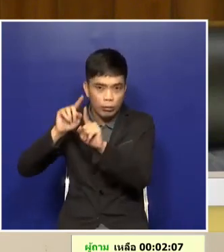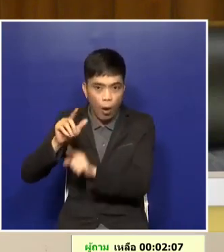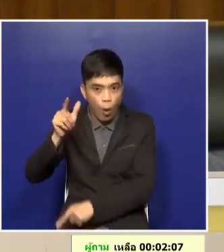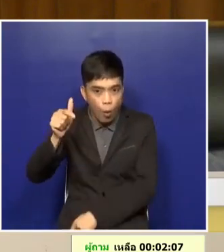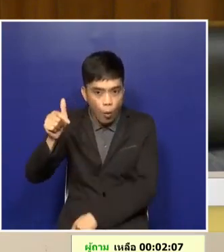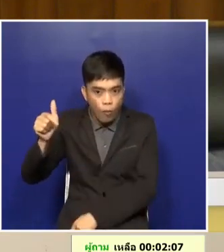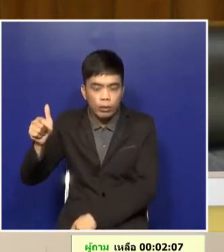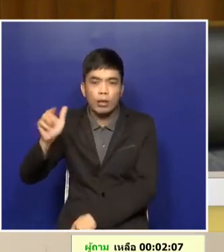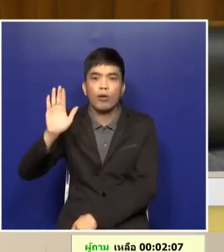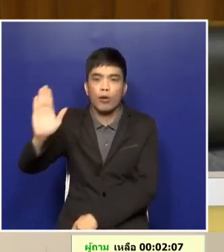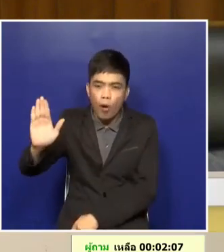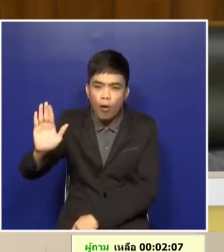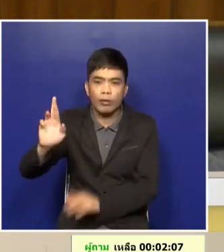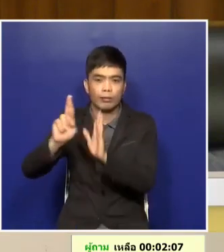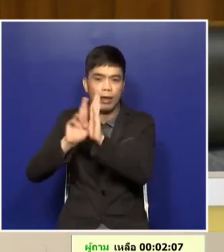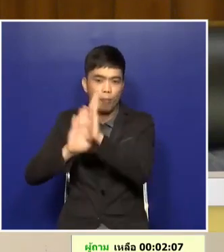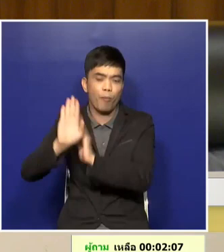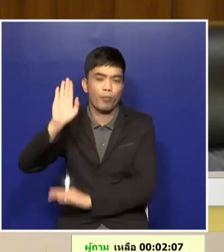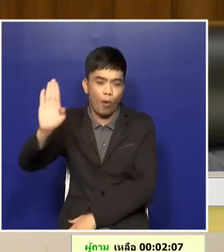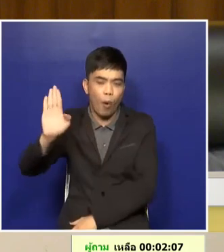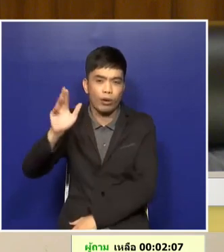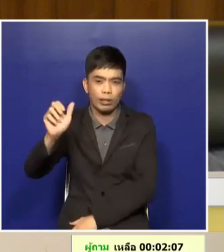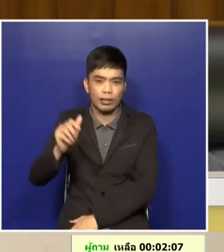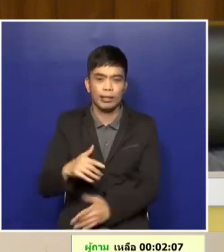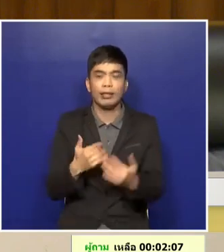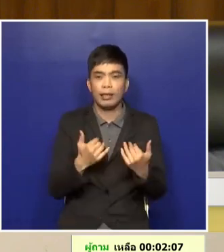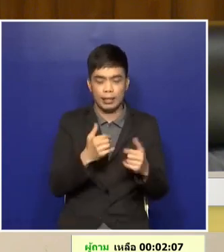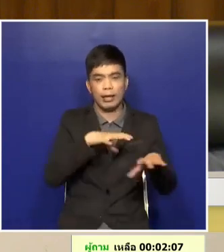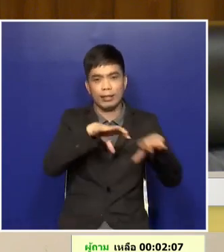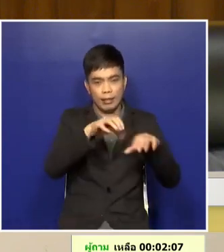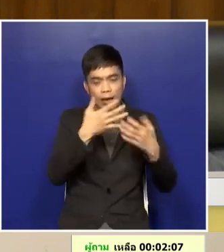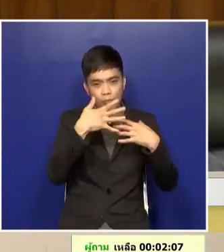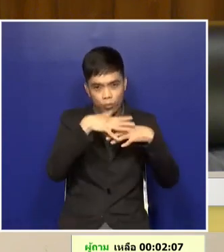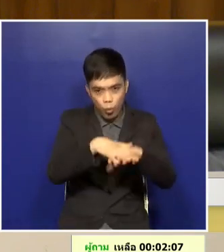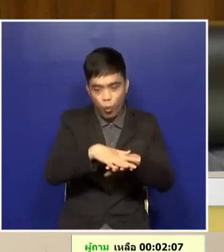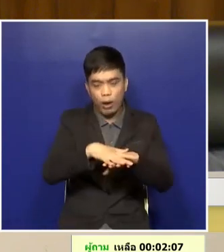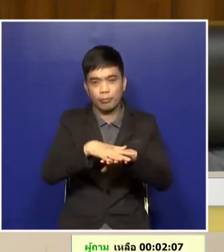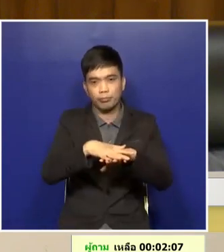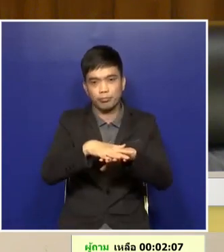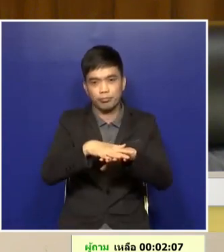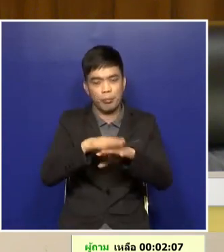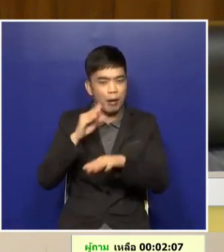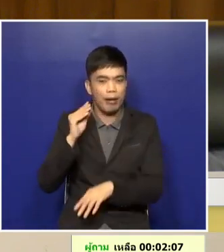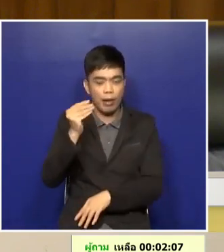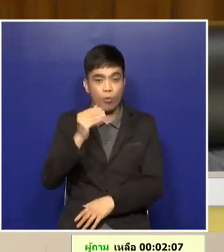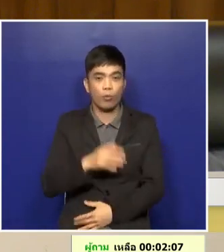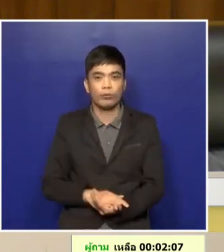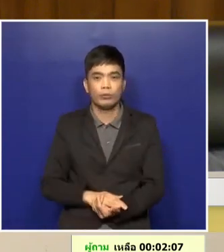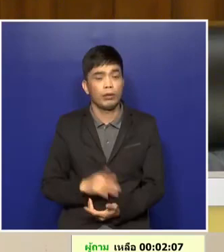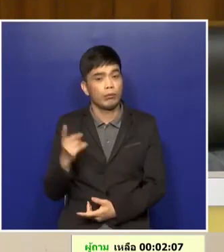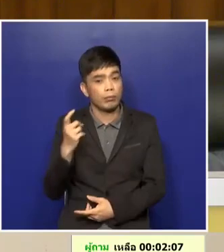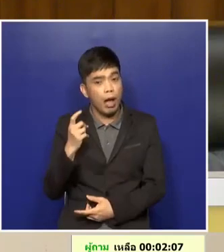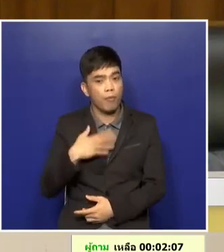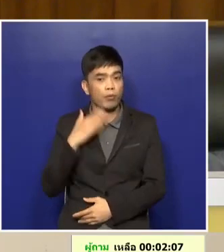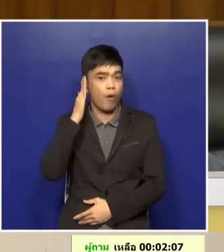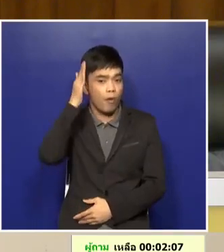การบูรการฐานข้อมูล2อันนี้ก็สามารถทำได้อย่างรวดเร็วนะครับอันนี้ก็ถ้าถามว่าในอนาคตนั้นเนี่ยเราคิด